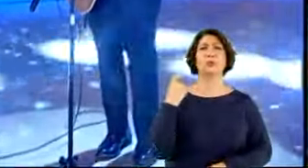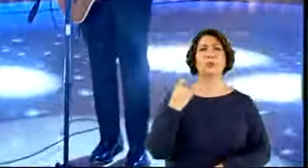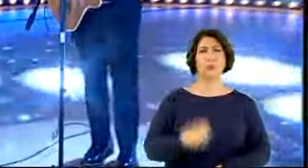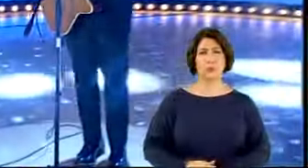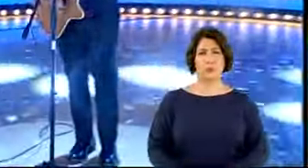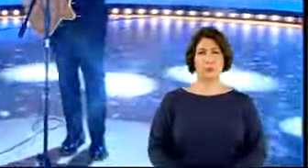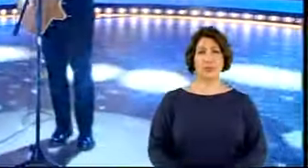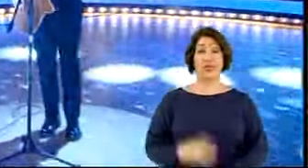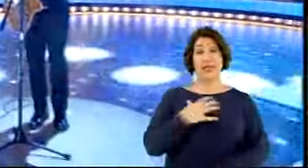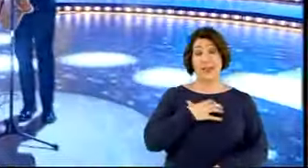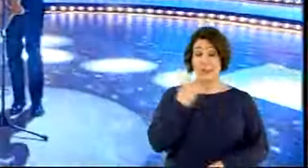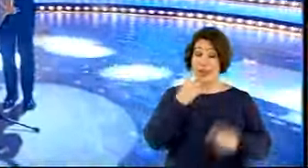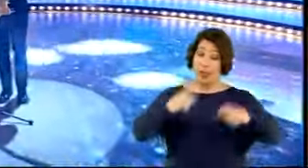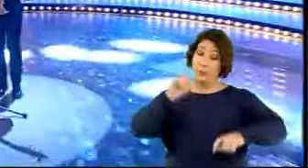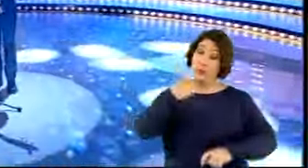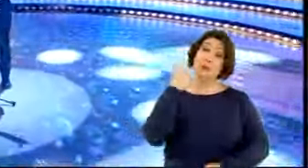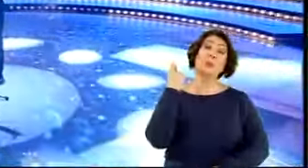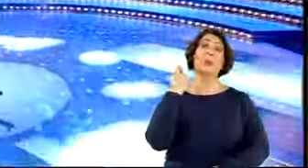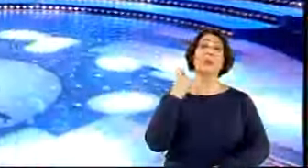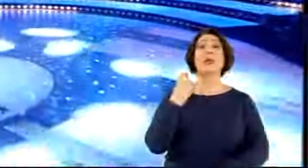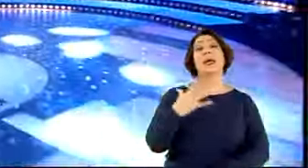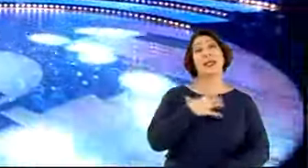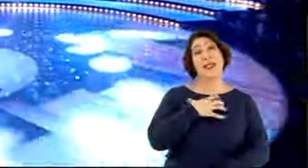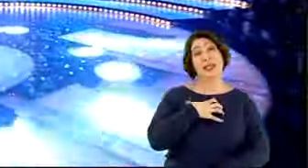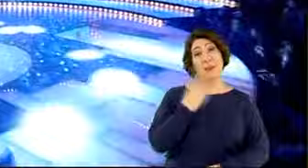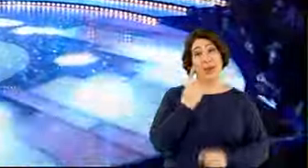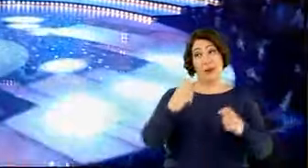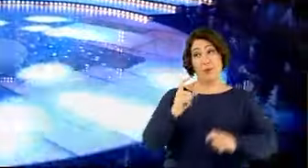bulurum, kendime bir yer bulurum.